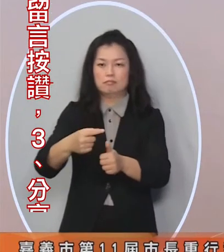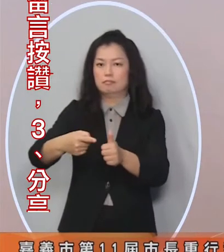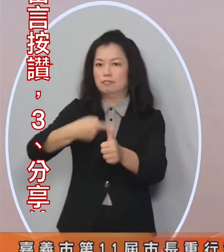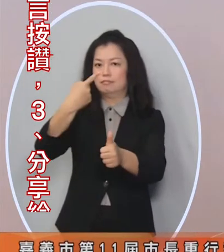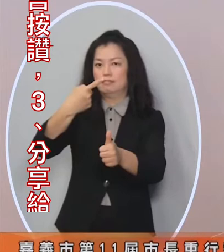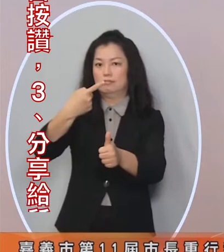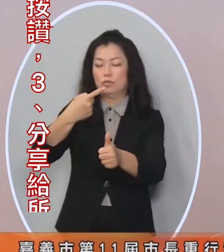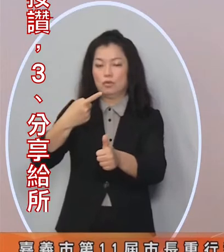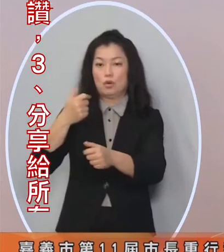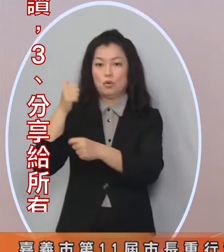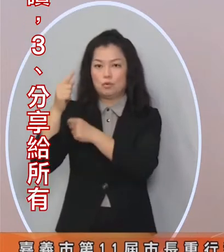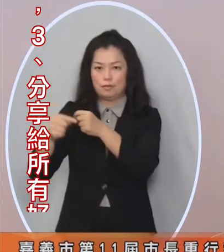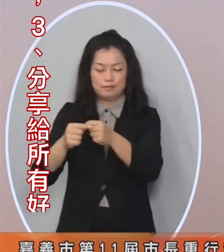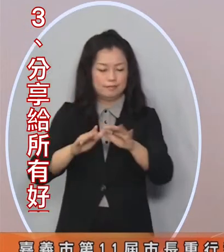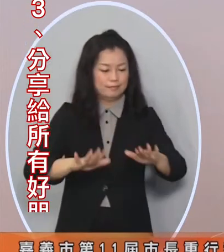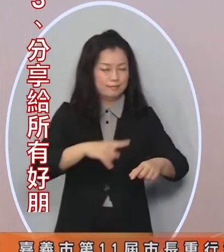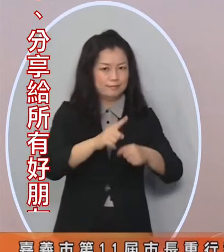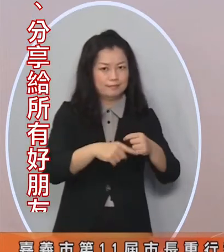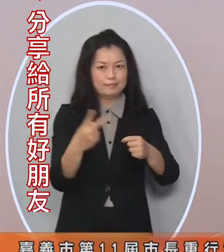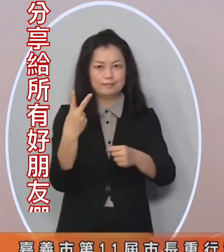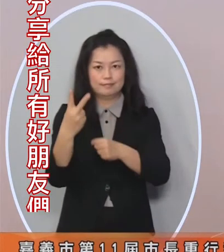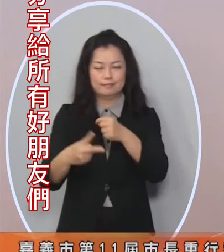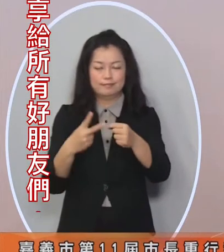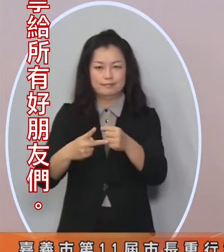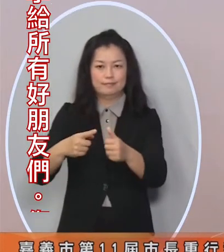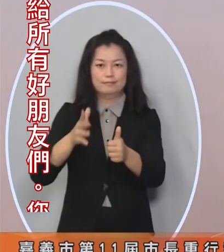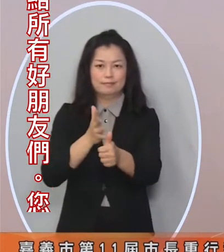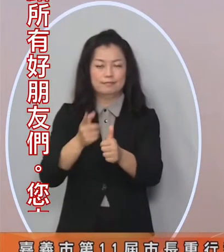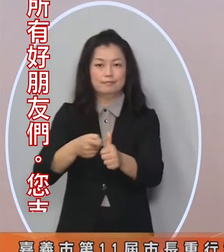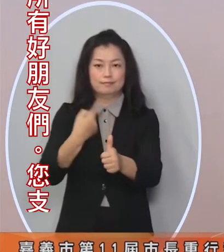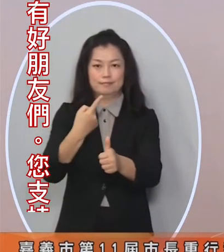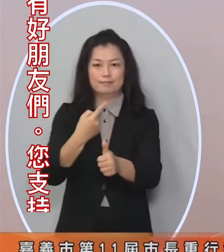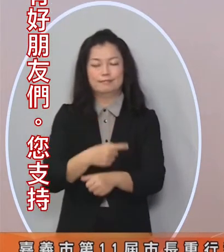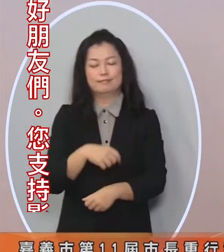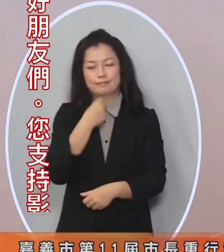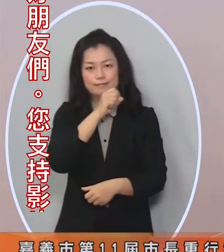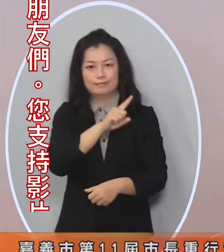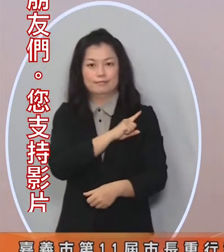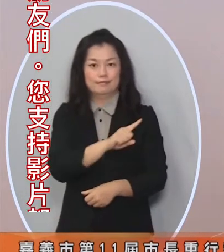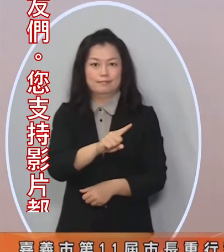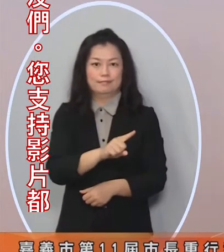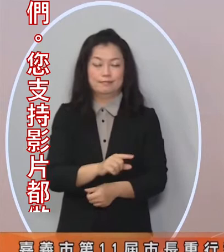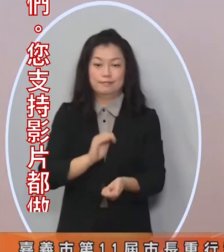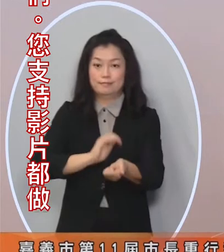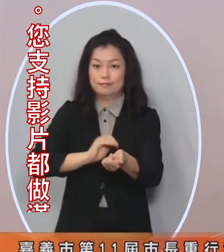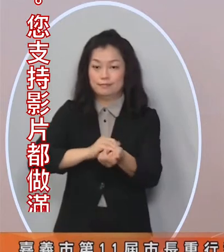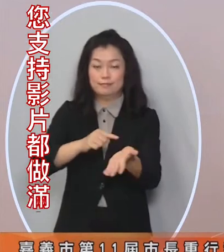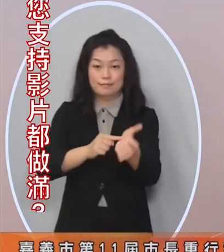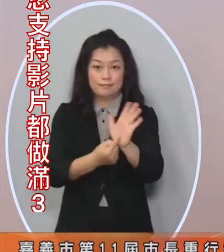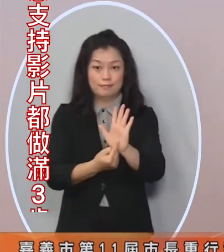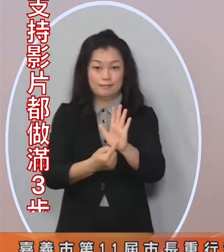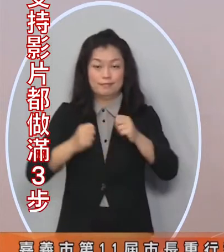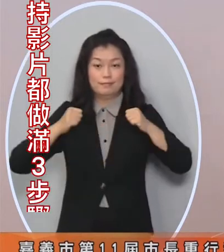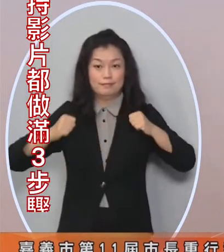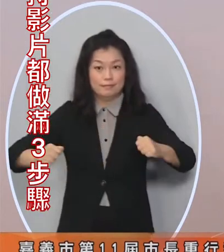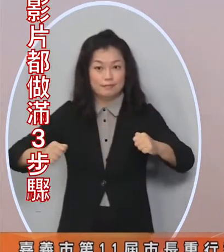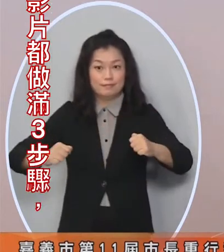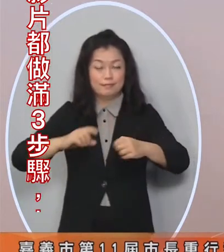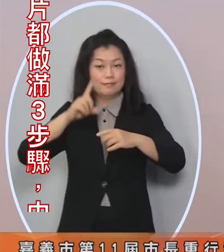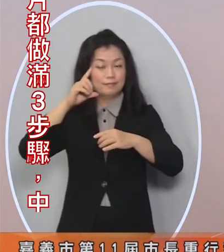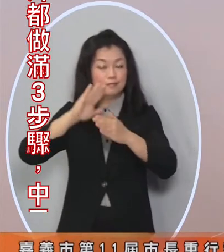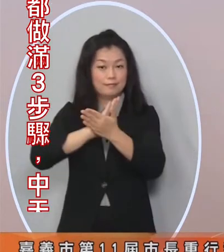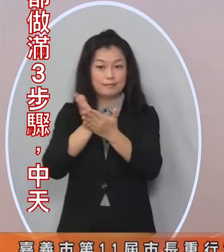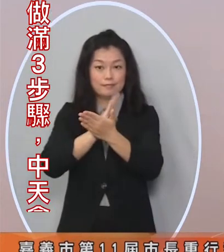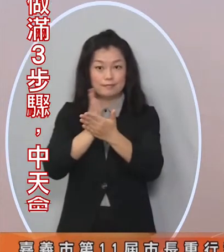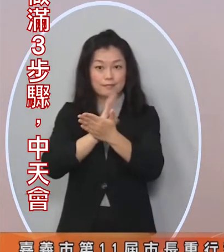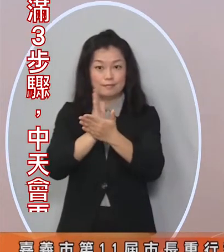跟今年幸福城市2020的台湾第一名。我们医疗的表现在康健杂志医疗服务本